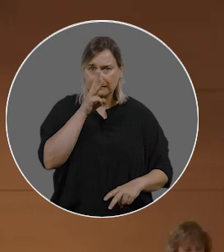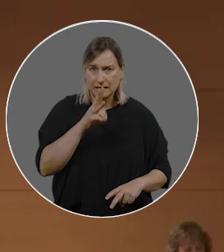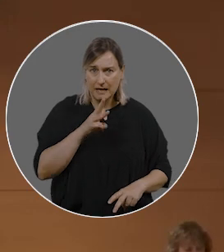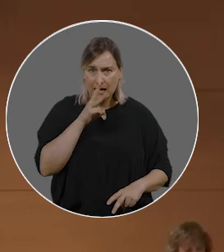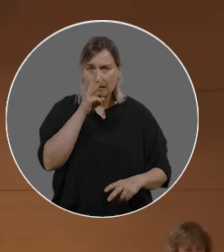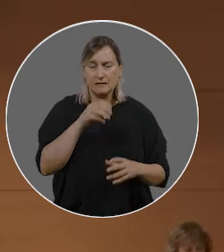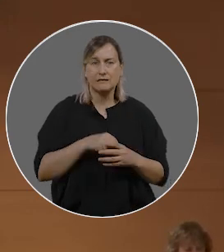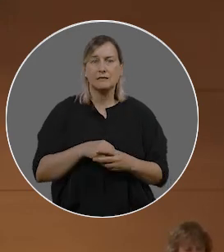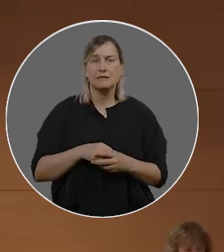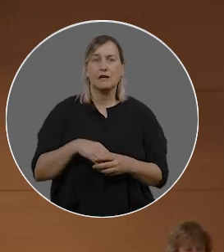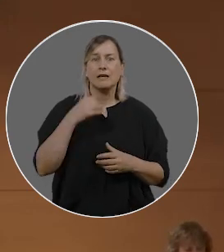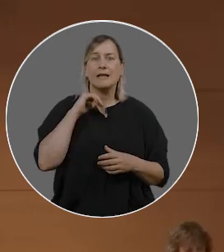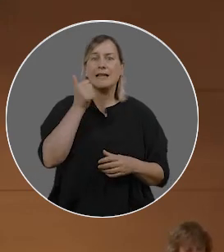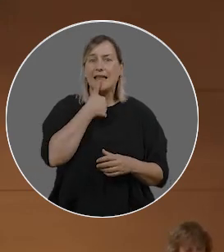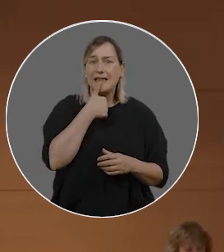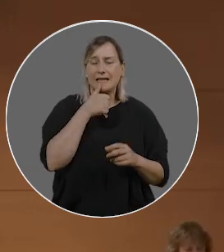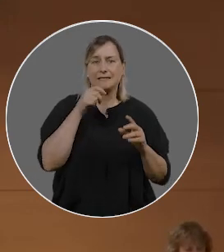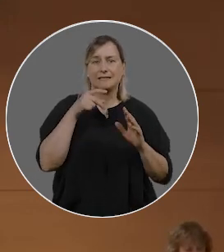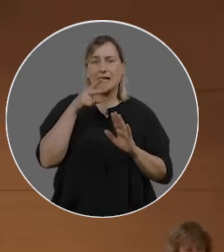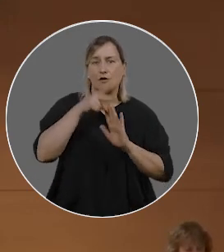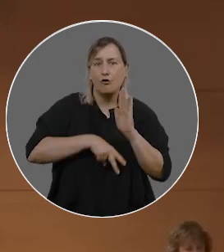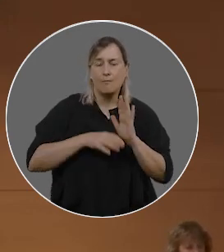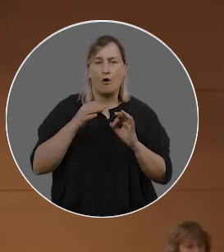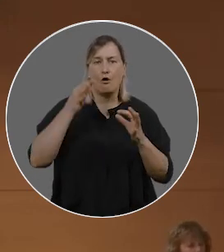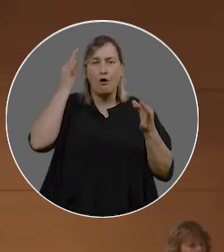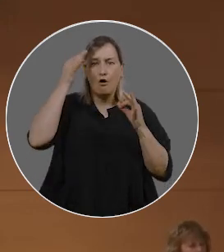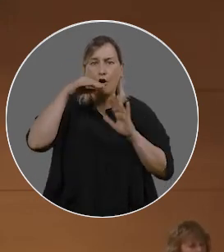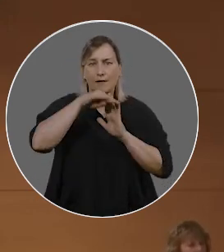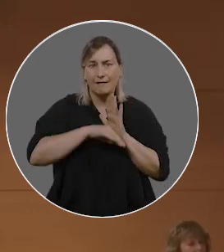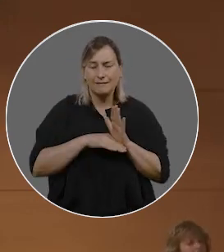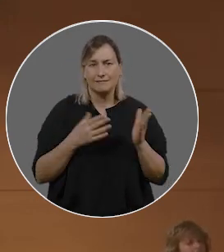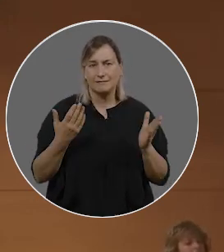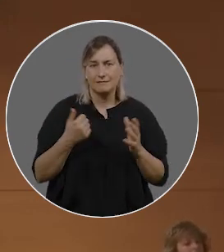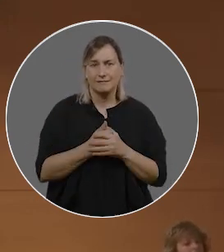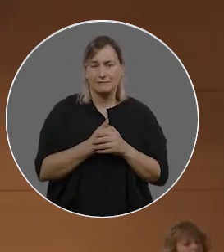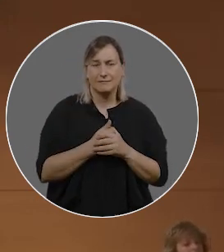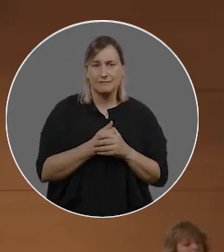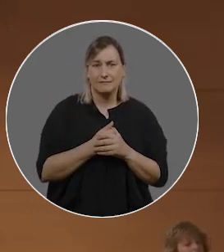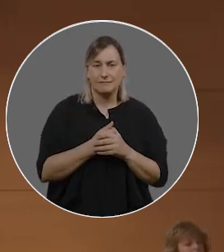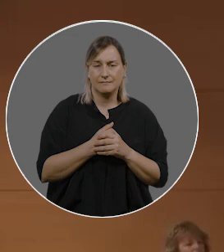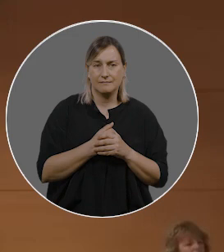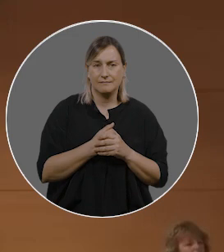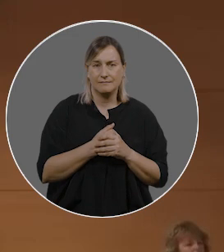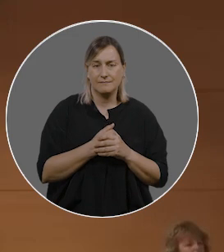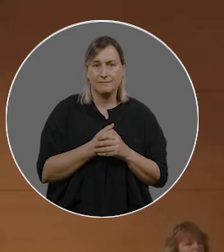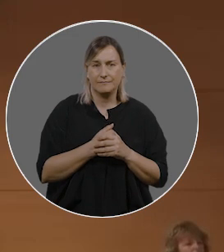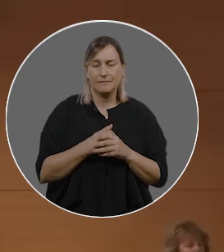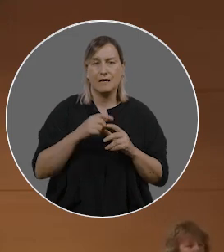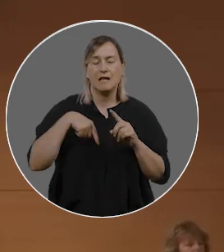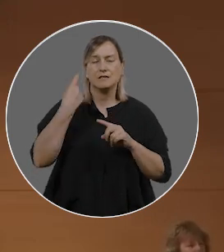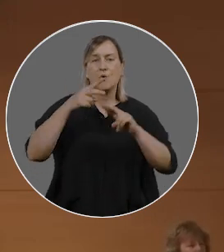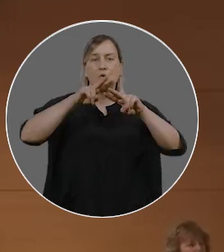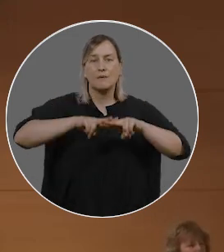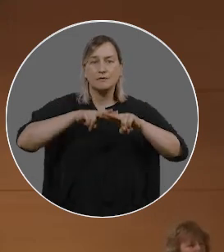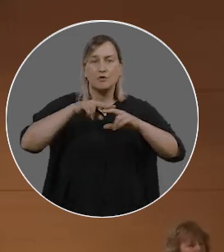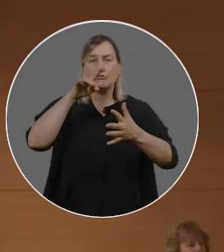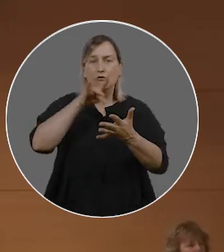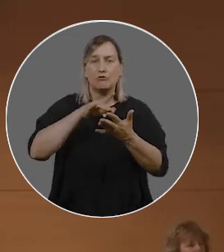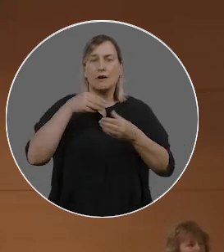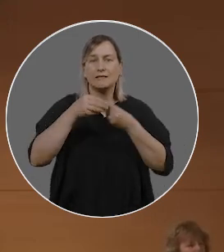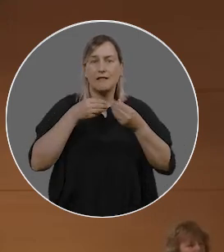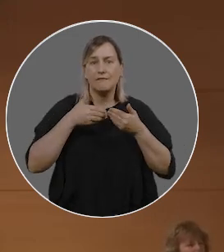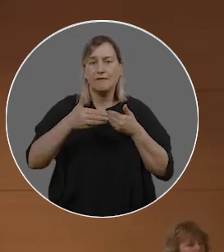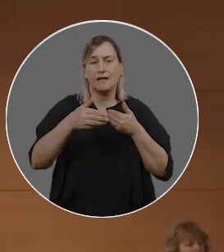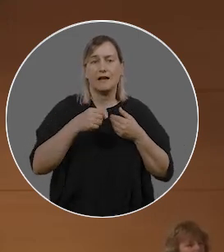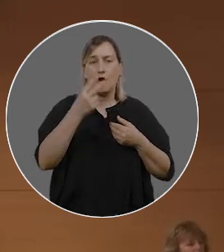3 anys. Quin és el requeriment o el requisit, en aquest cas, en les següents revisions que